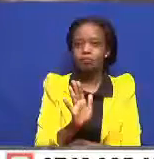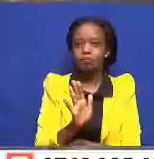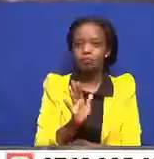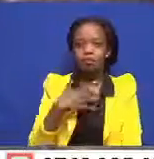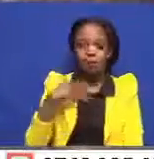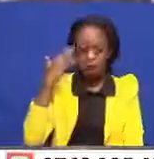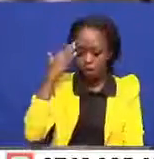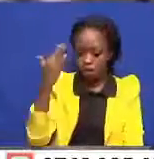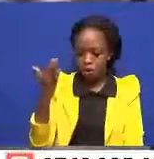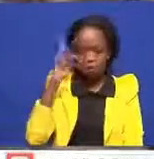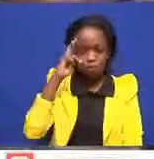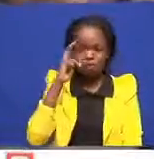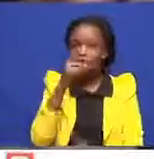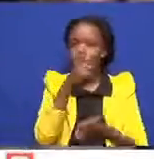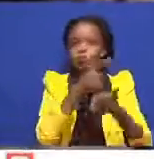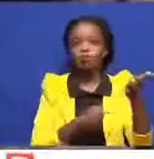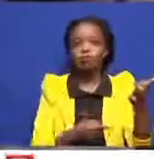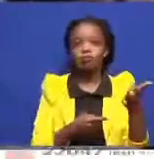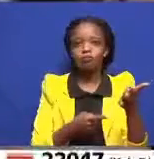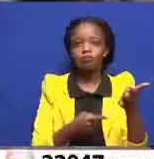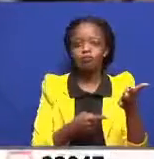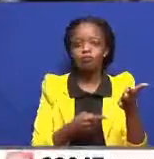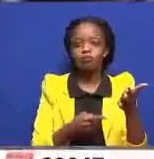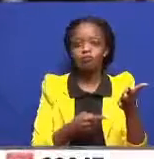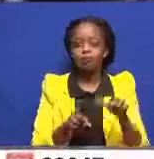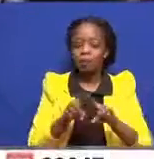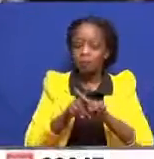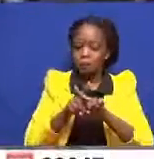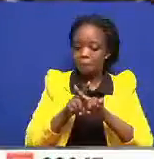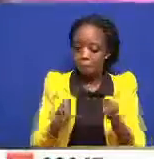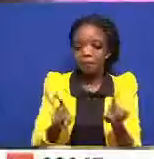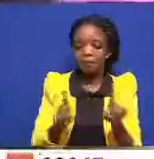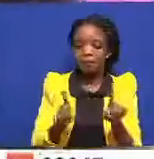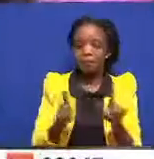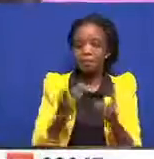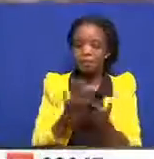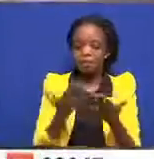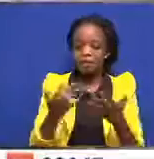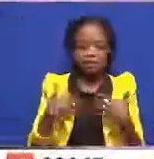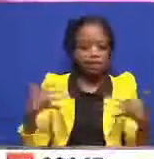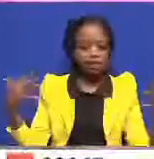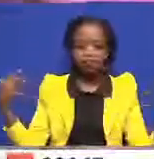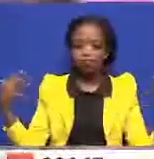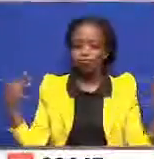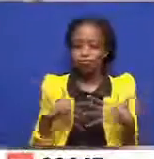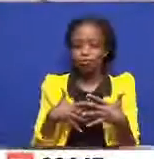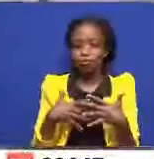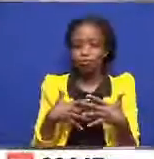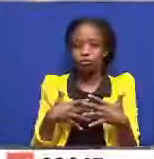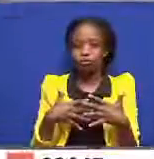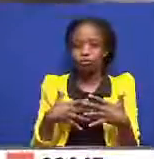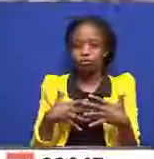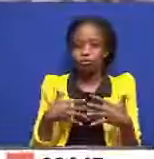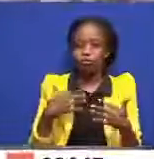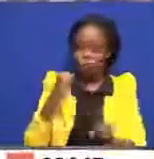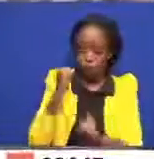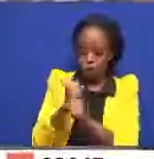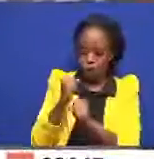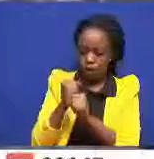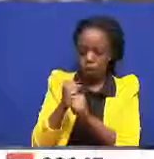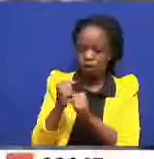Hatujajua kiini chake ni nini, lakini ni kitu ambacho imetushtua sana. Tulikuwa tunafanya na yeye